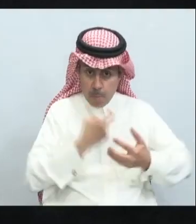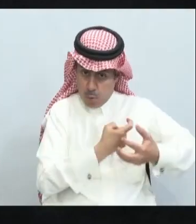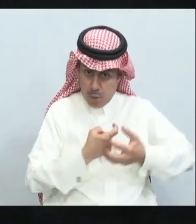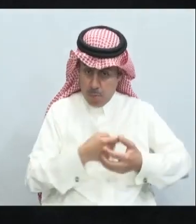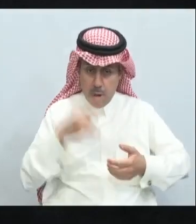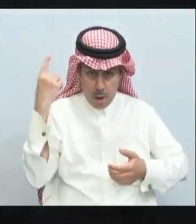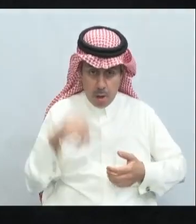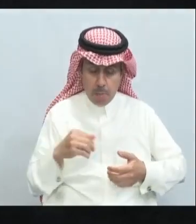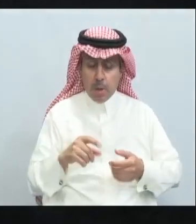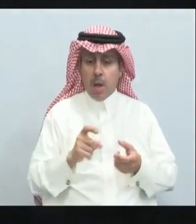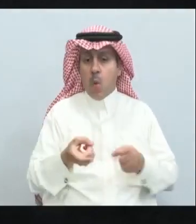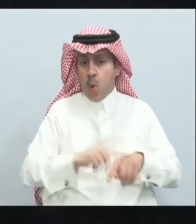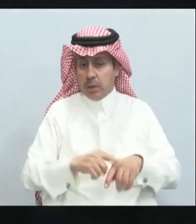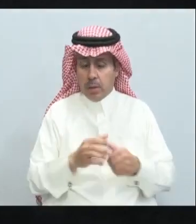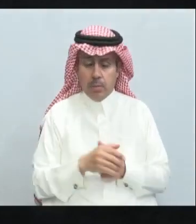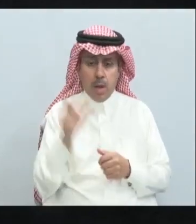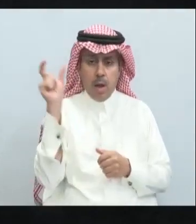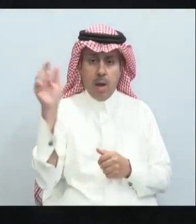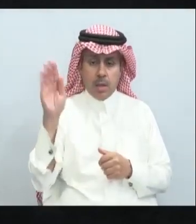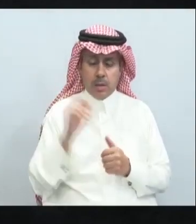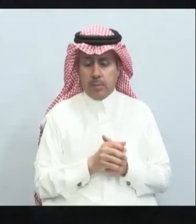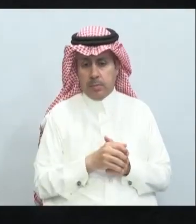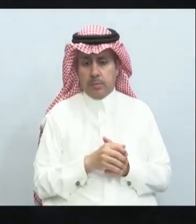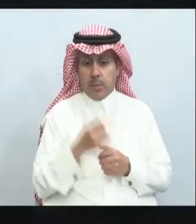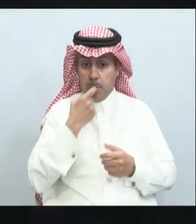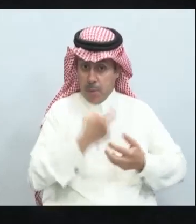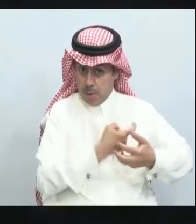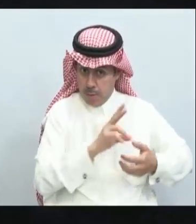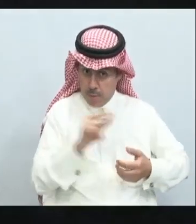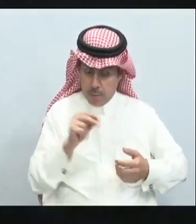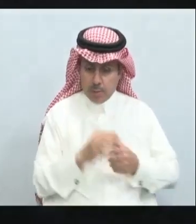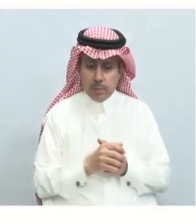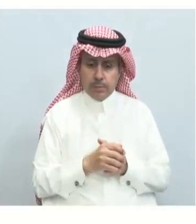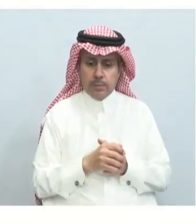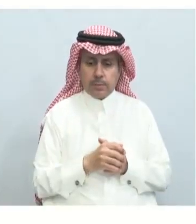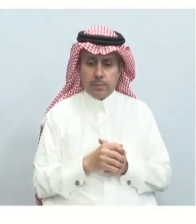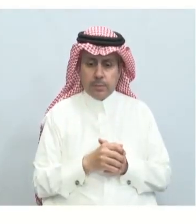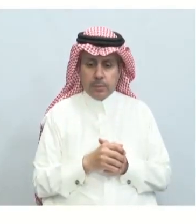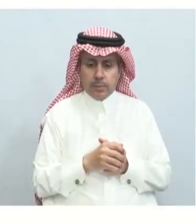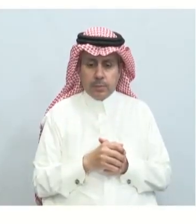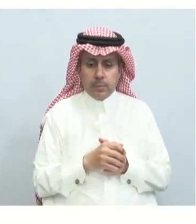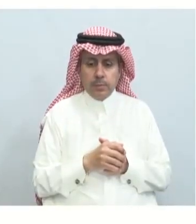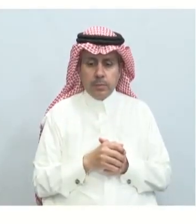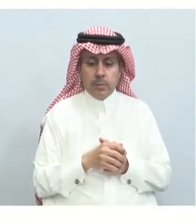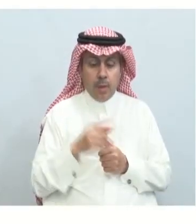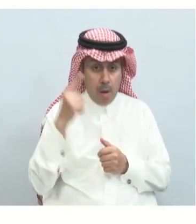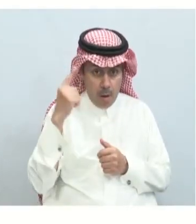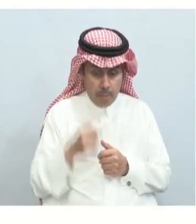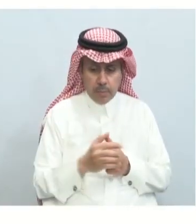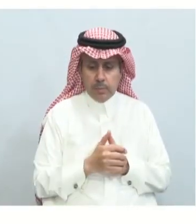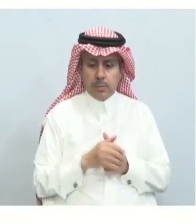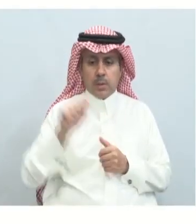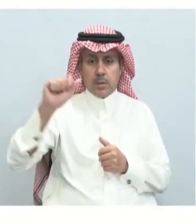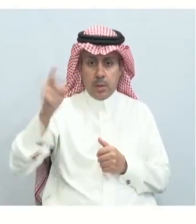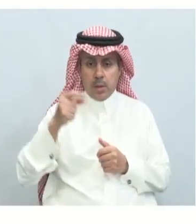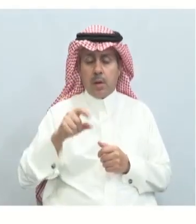يحرم من النسب ولكون الرضاع لحمه كلح النسب وبالتالي فتم تحريمه وصدر